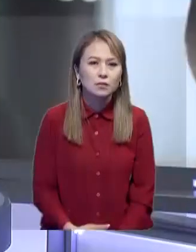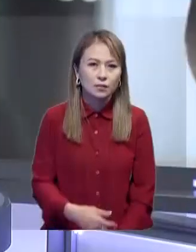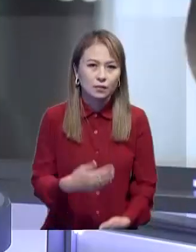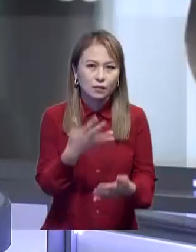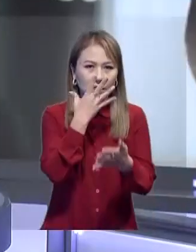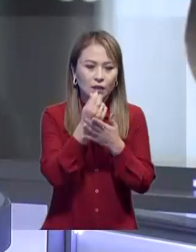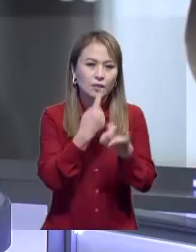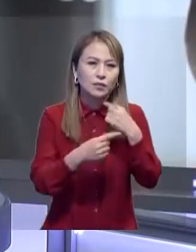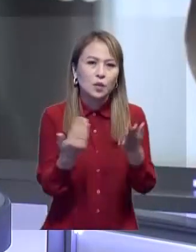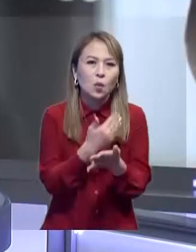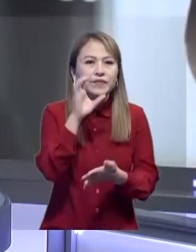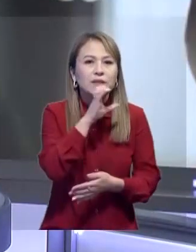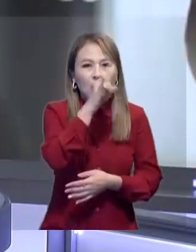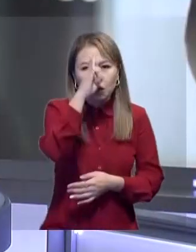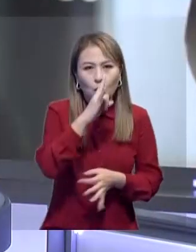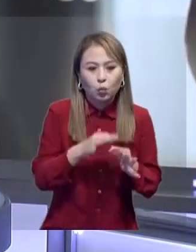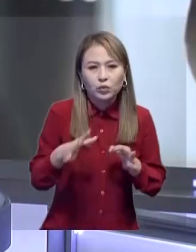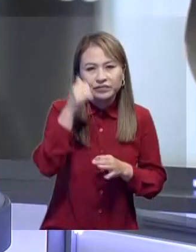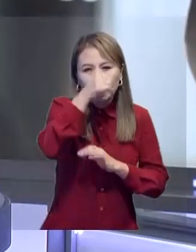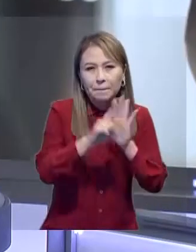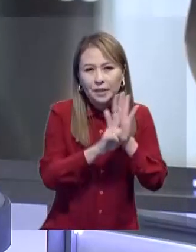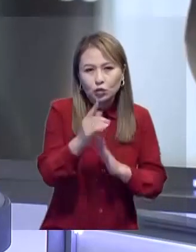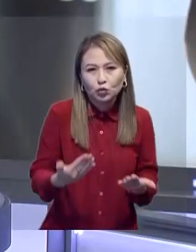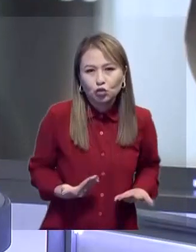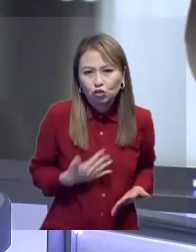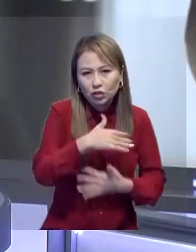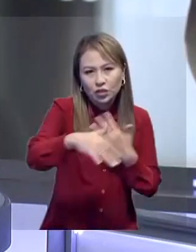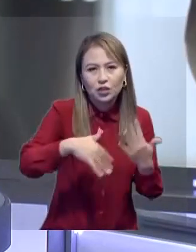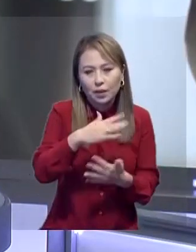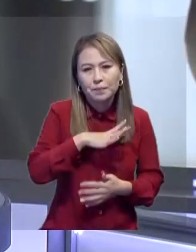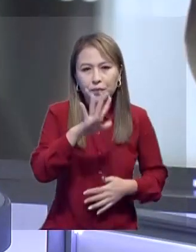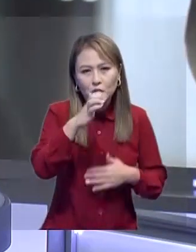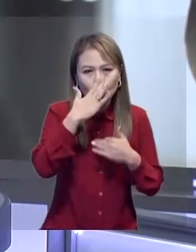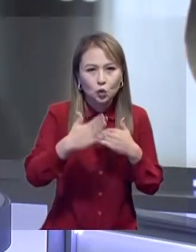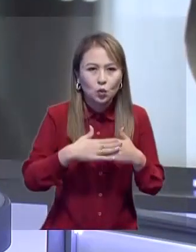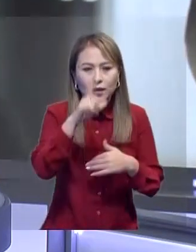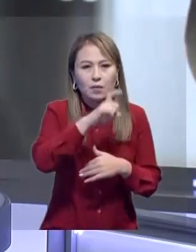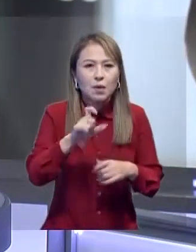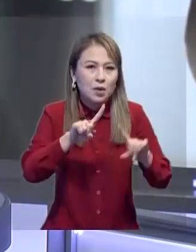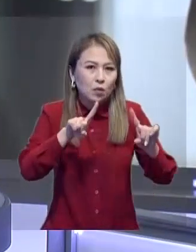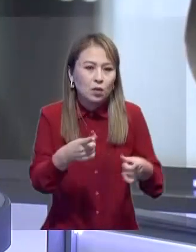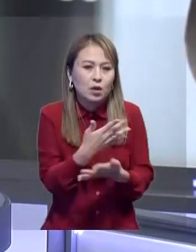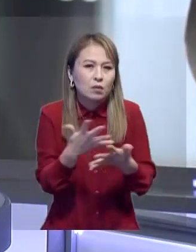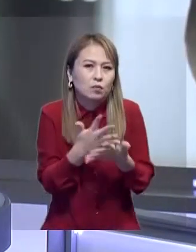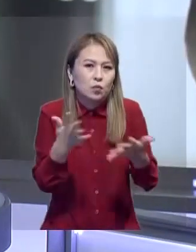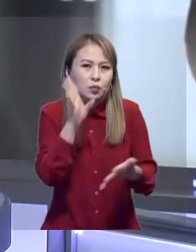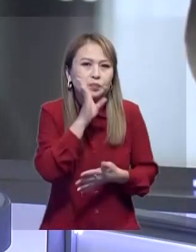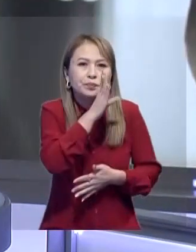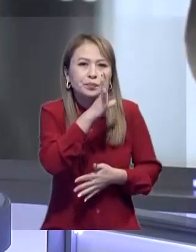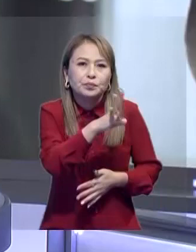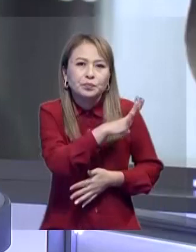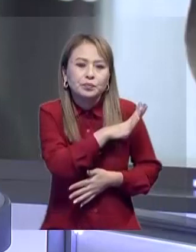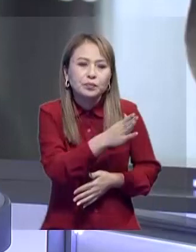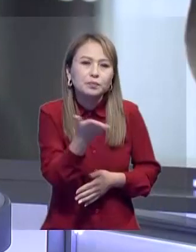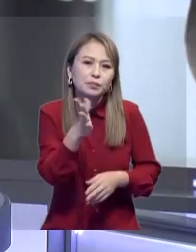Енді өзімізге оралайық. Солтүстік Қазақстан облысында жыл басынан бері тұрмыстық жанжал шығарған 500-ге жуық адам қамалды. Олардың басым